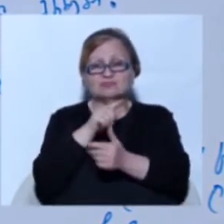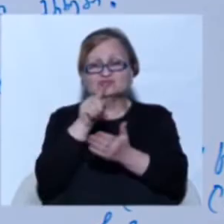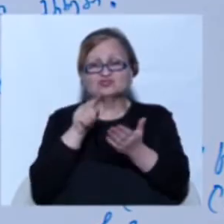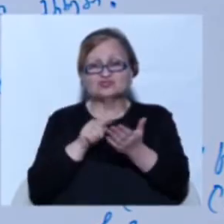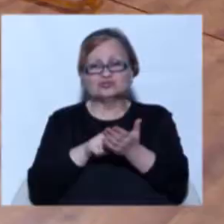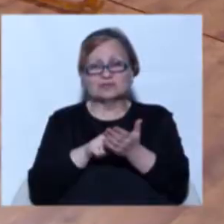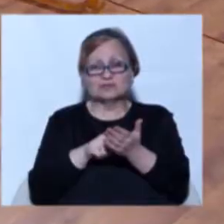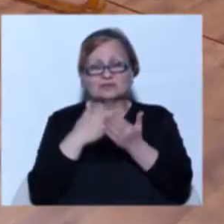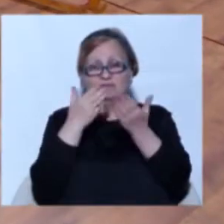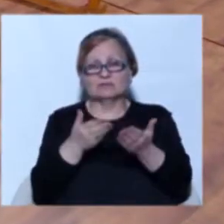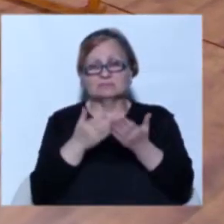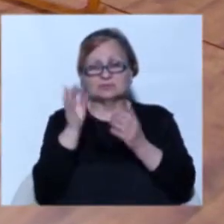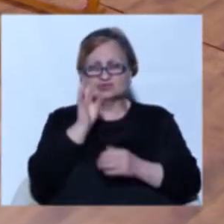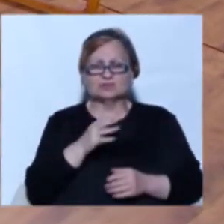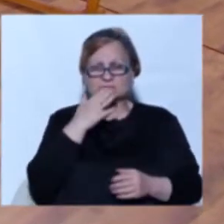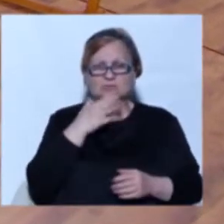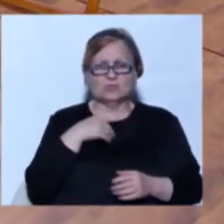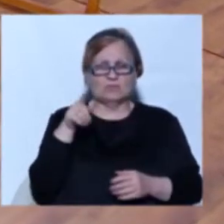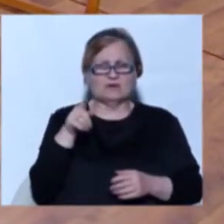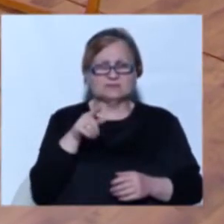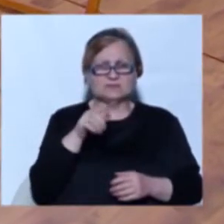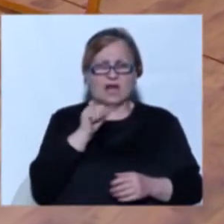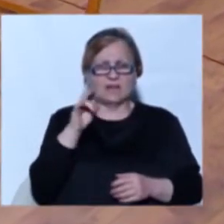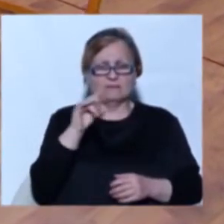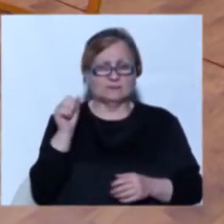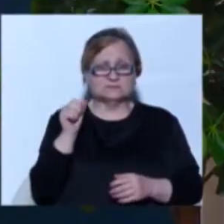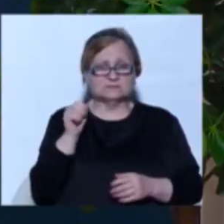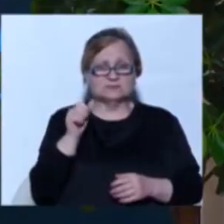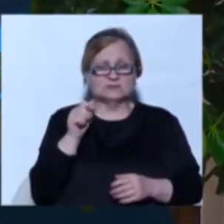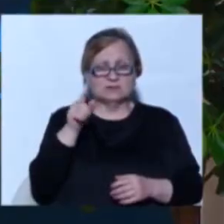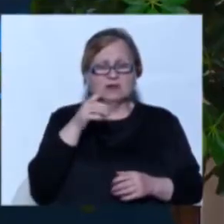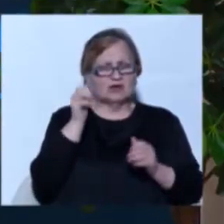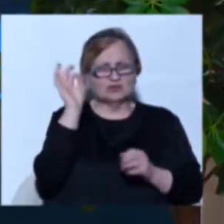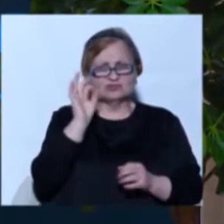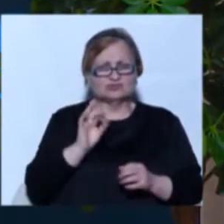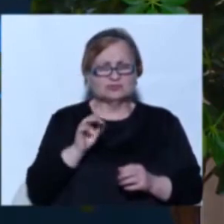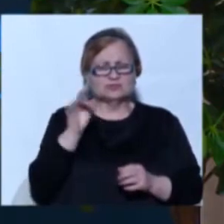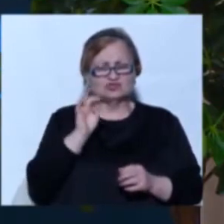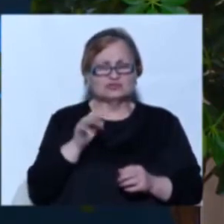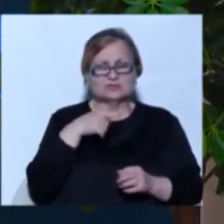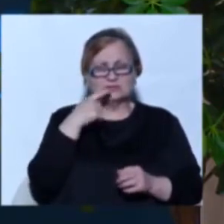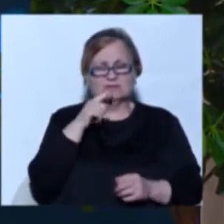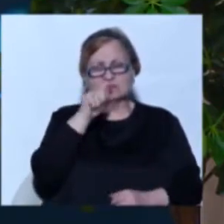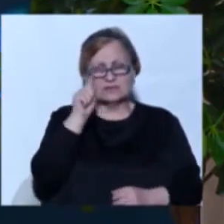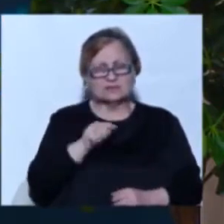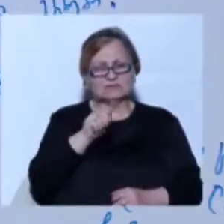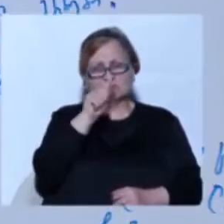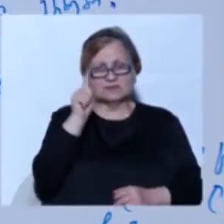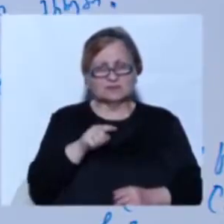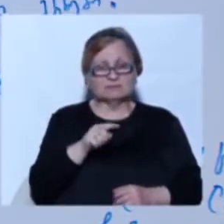პასუხები არ სჭირდება, არ არის იშვიათი, პირიქით. ის ხშირად სვავს ამ კითხვებს